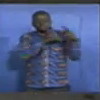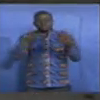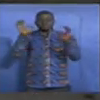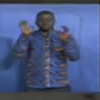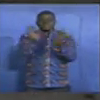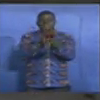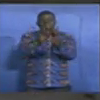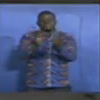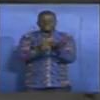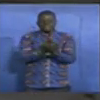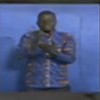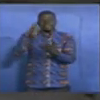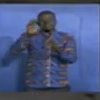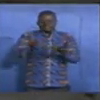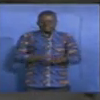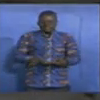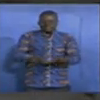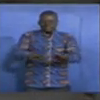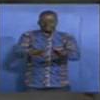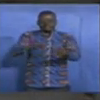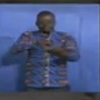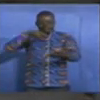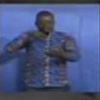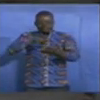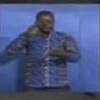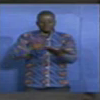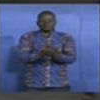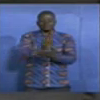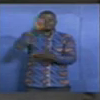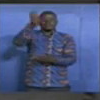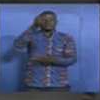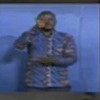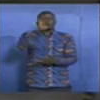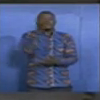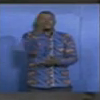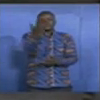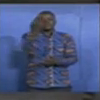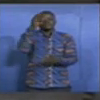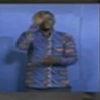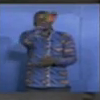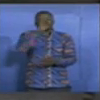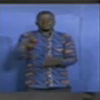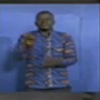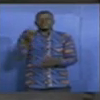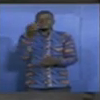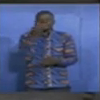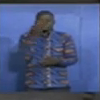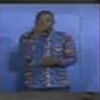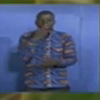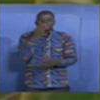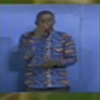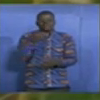ici des abeilles. Selon une étude de l'université de Neuchâtel, 75% du miel mondial contient des pesticides toxiques